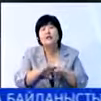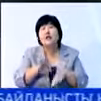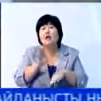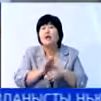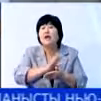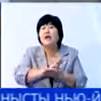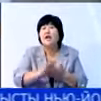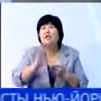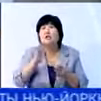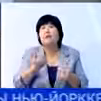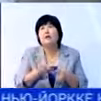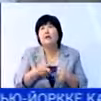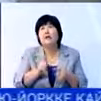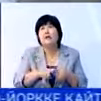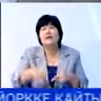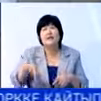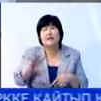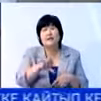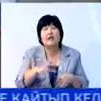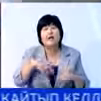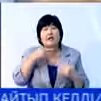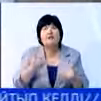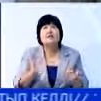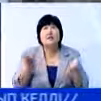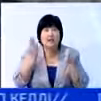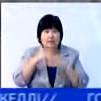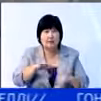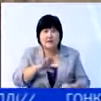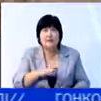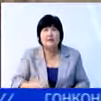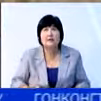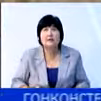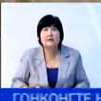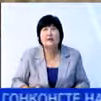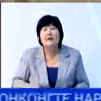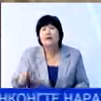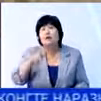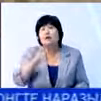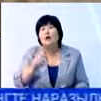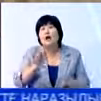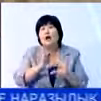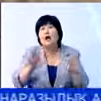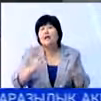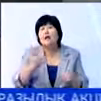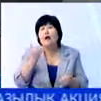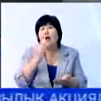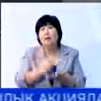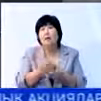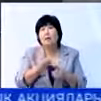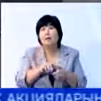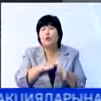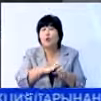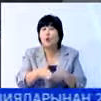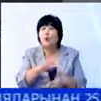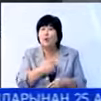шипа еткесін. Барша тілектерін бір алла өзінің нәсіп еткесін. Аллаһу акбар. Дұға тілеп, алдымызға қойған армандарымыздың орындауын тілеп